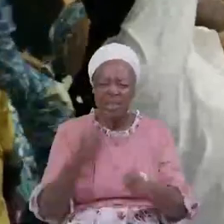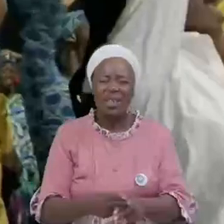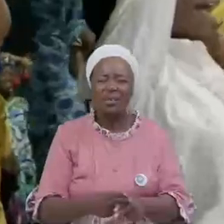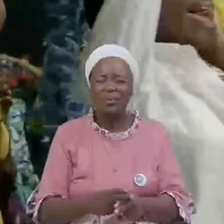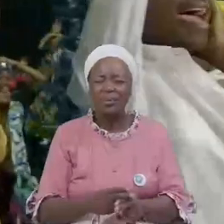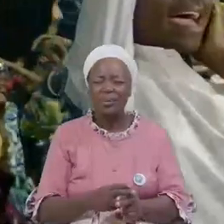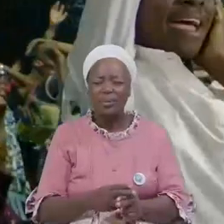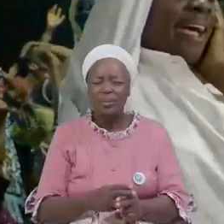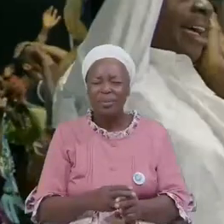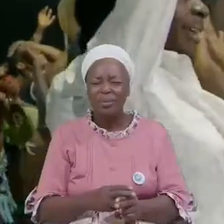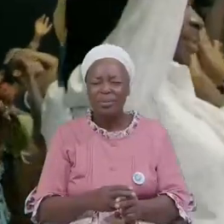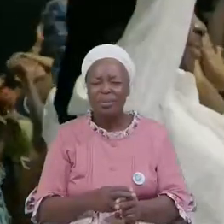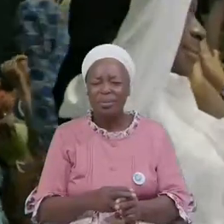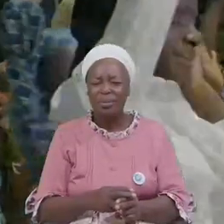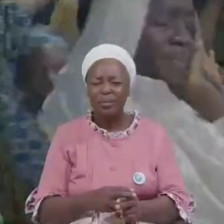Jésus.